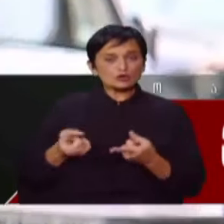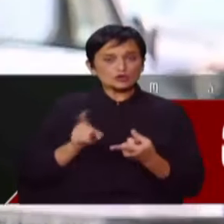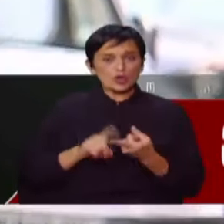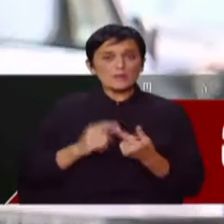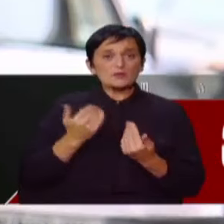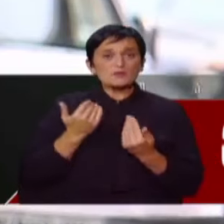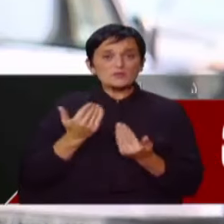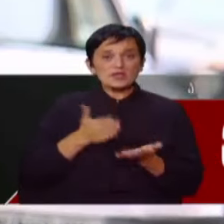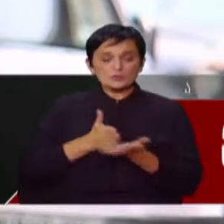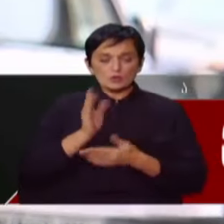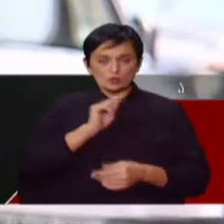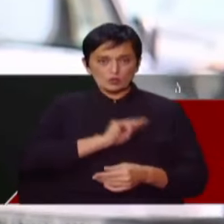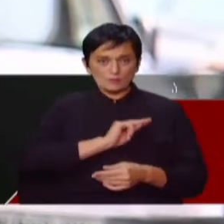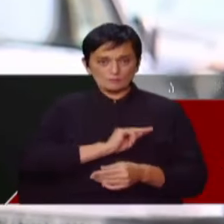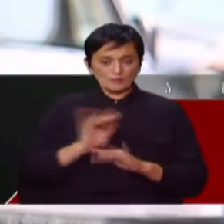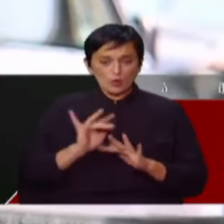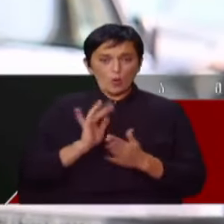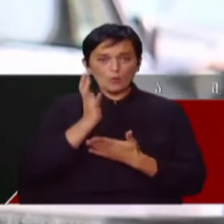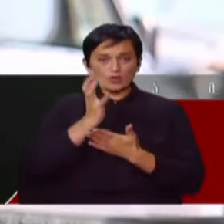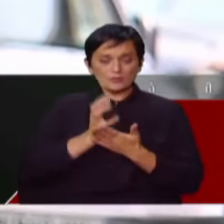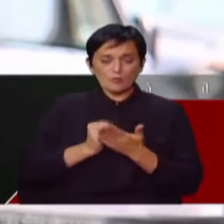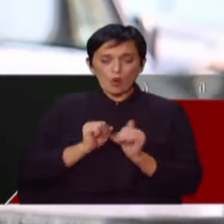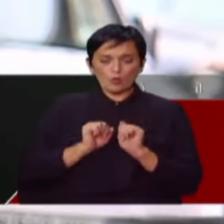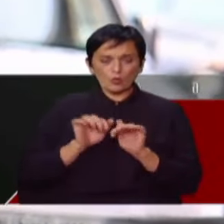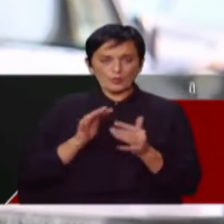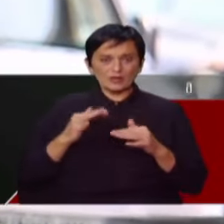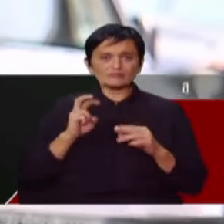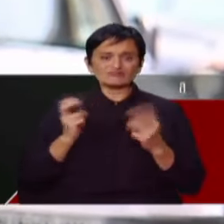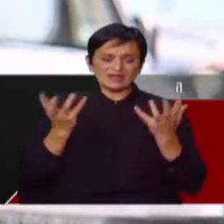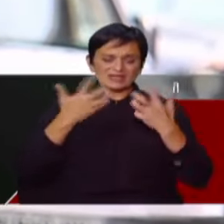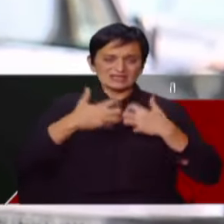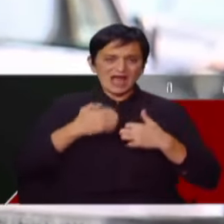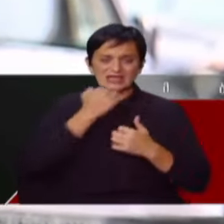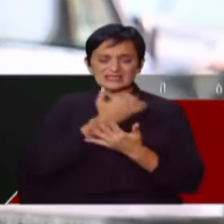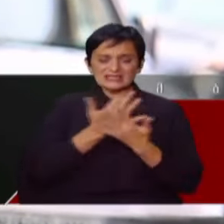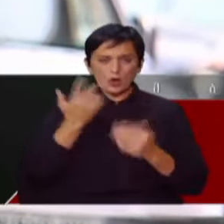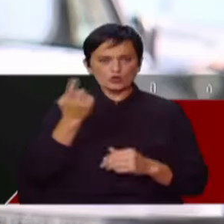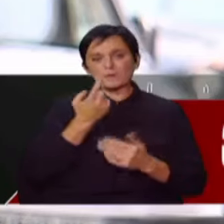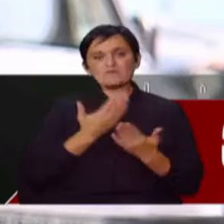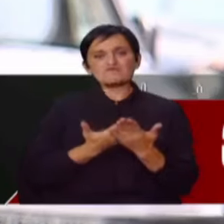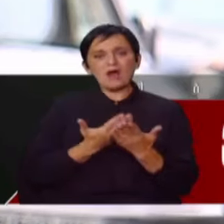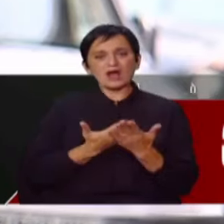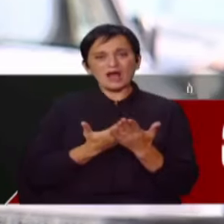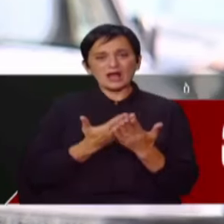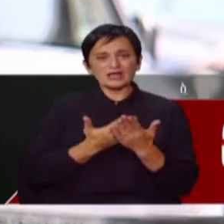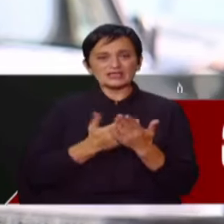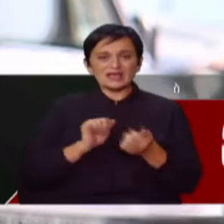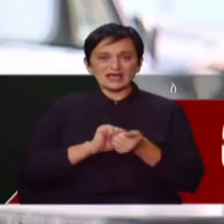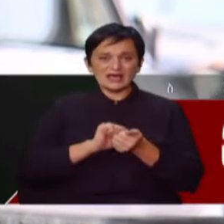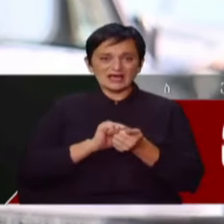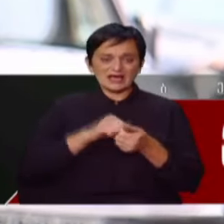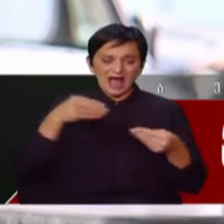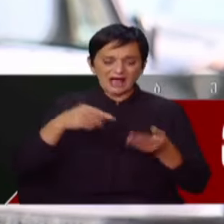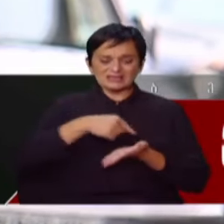მისი მიმართულება იყო კომპანიის მომარაგება ტექნიკური სამეურნეო მასალით, როგორიც არის მანგანითა და ქაღალდის